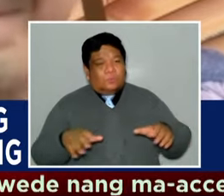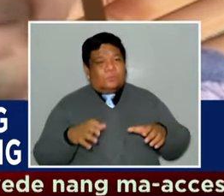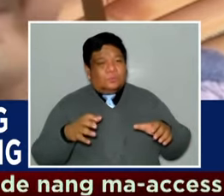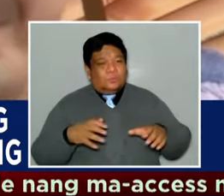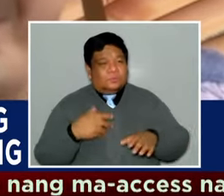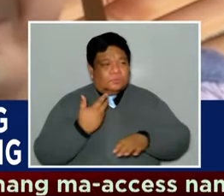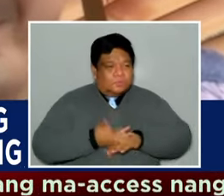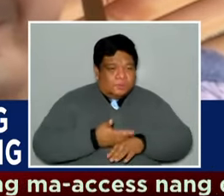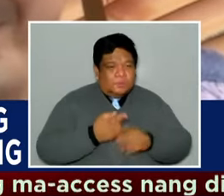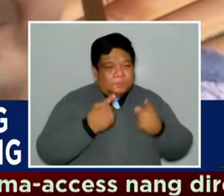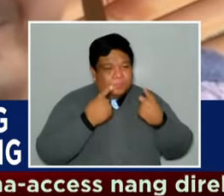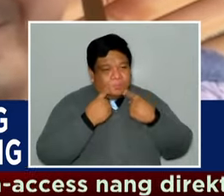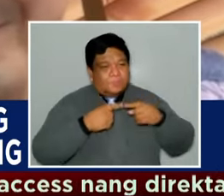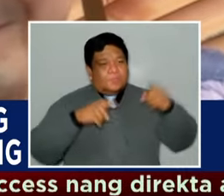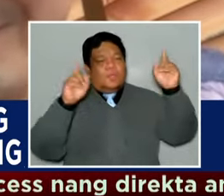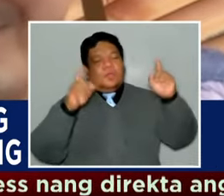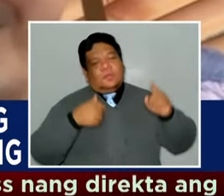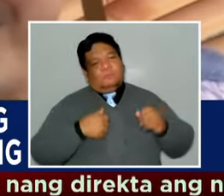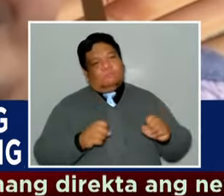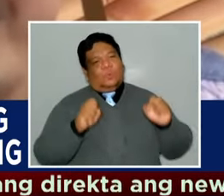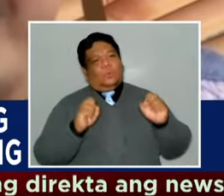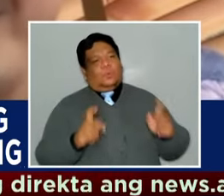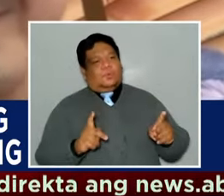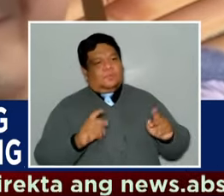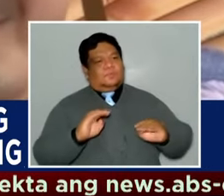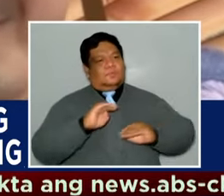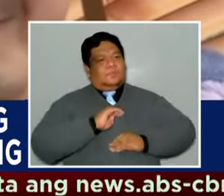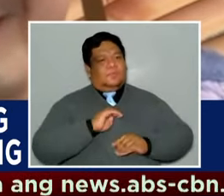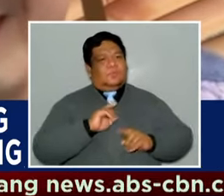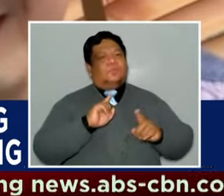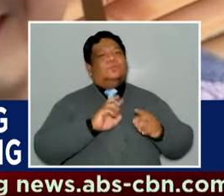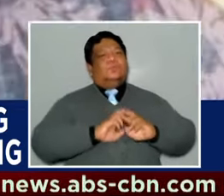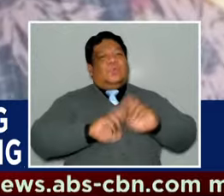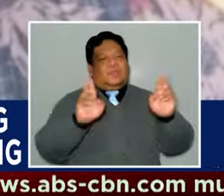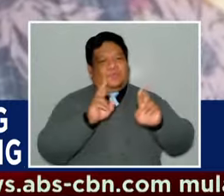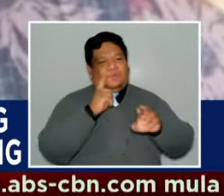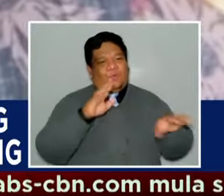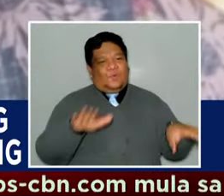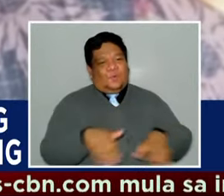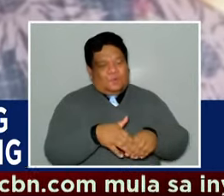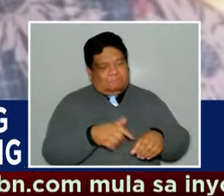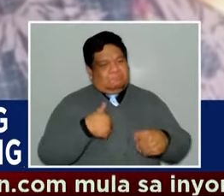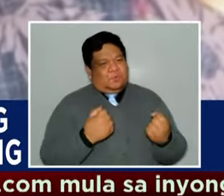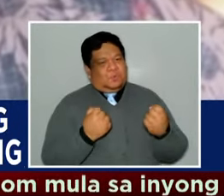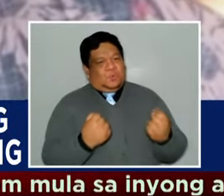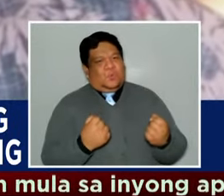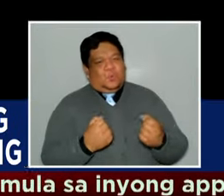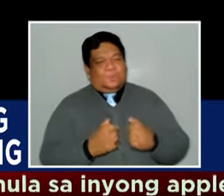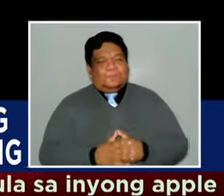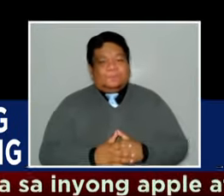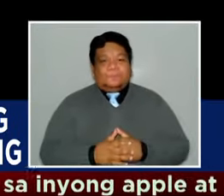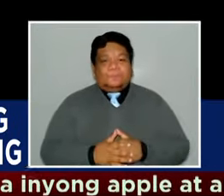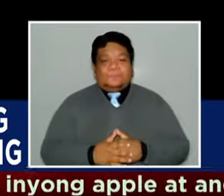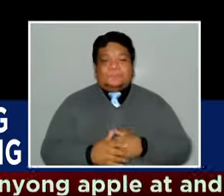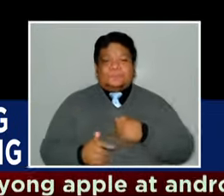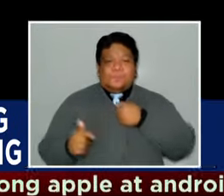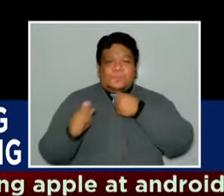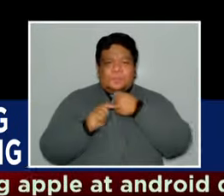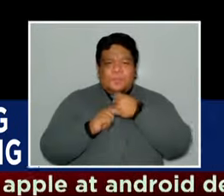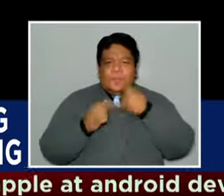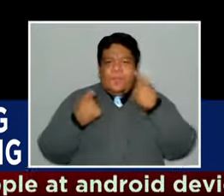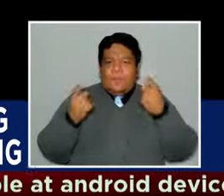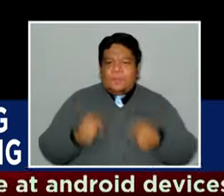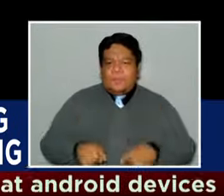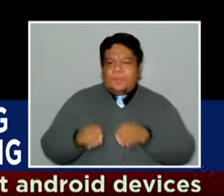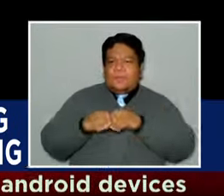was super okay by the time the wedding came. And I was strong. May reaction naman si Robbie sa nag-viral na video